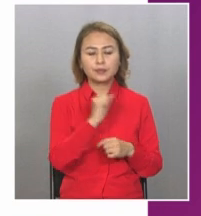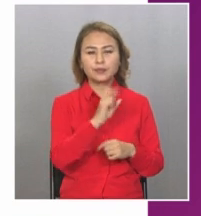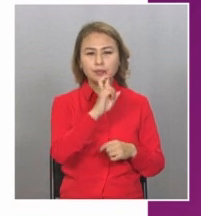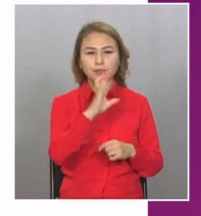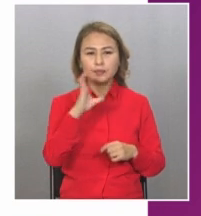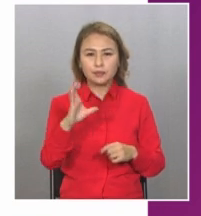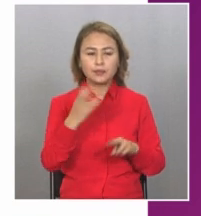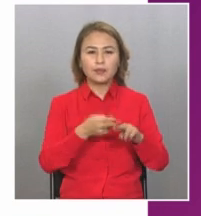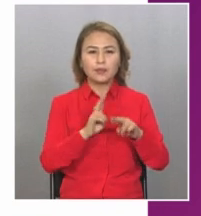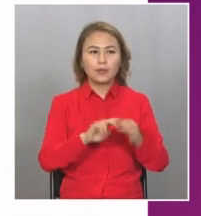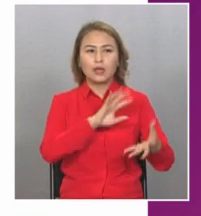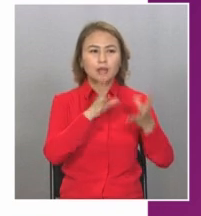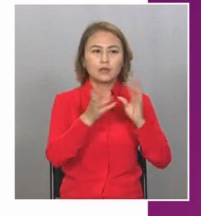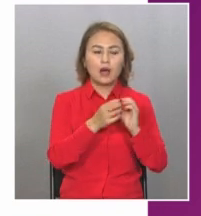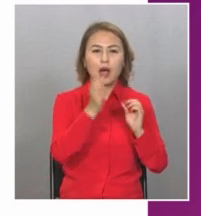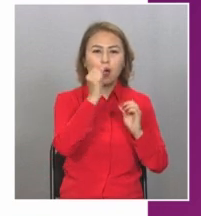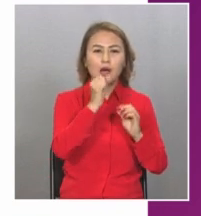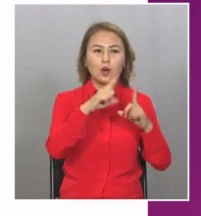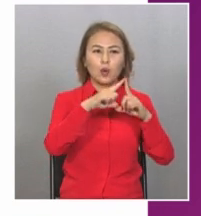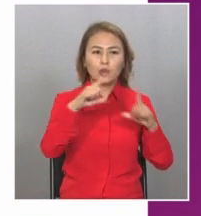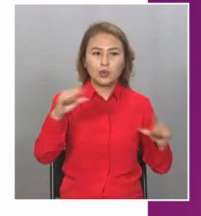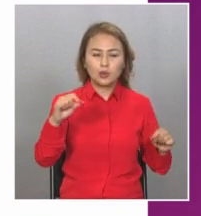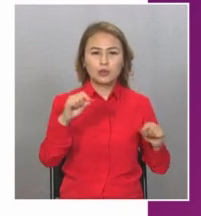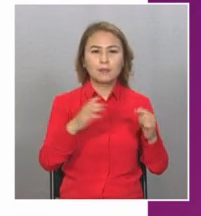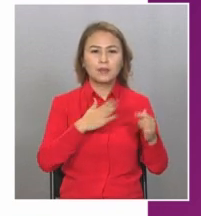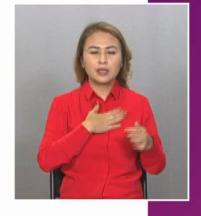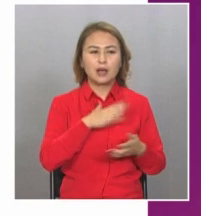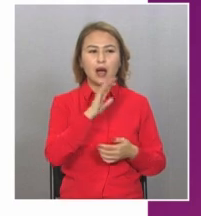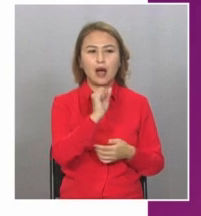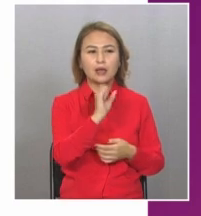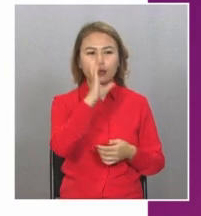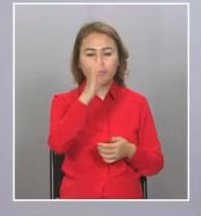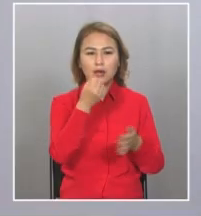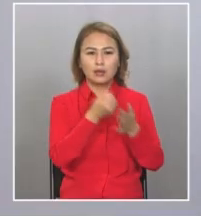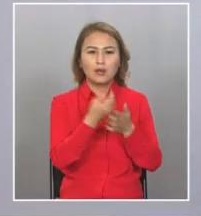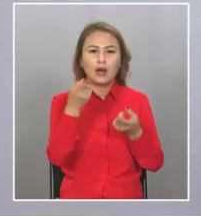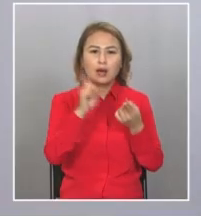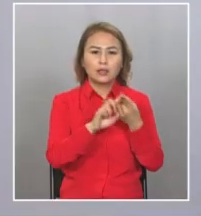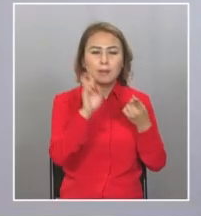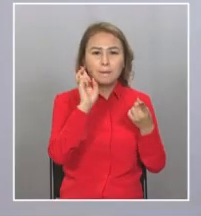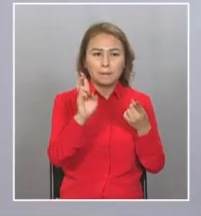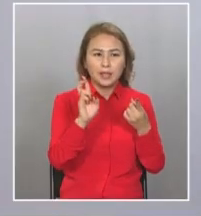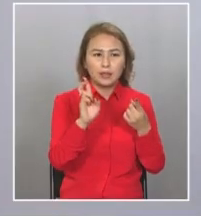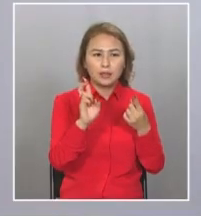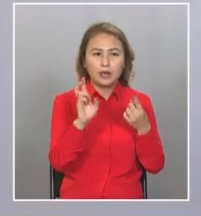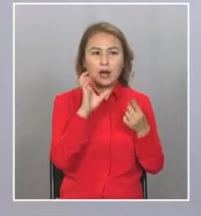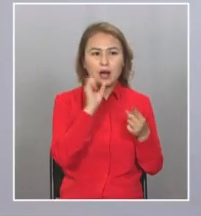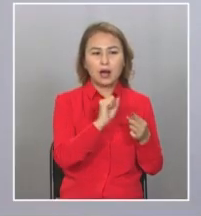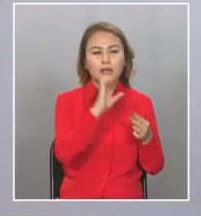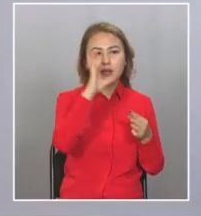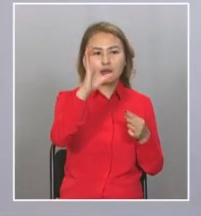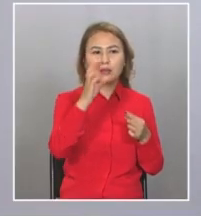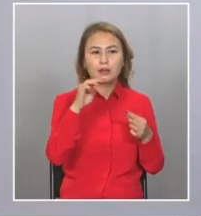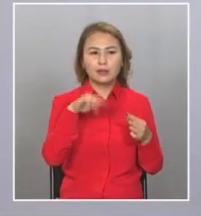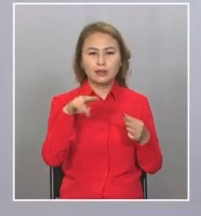АБЦ тік бұрышты үш бұрышының А бұрышының косинусы бізде АЦ-ның АБ-ға қатынасына тең, ал А, С,